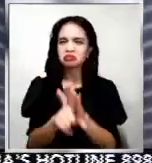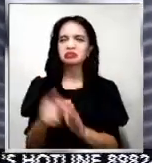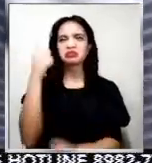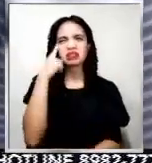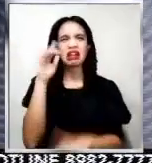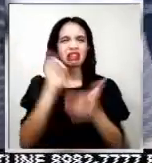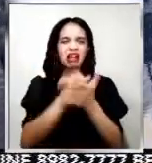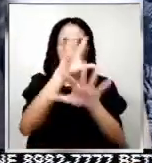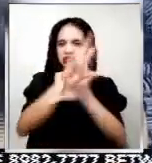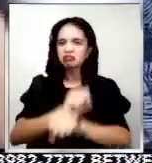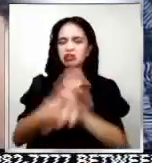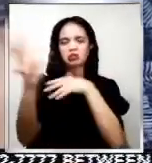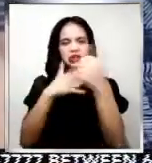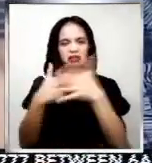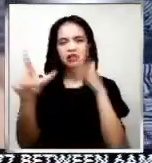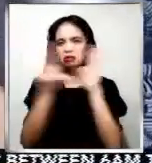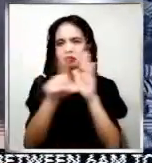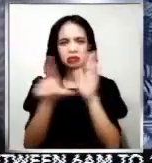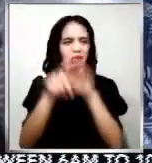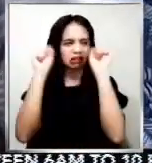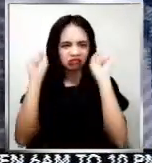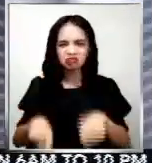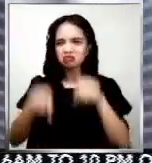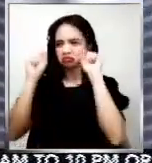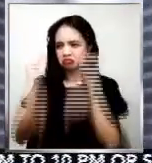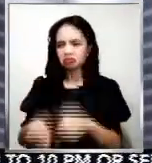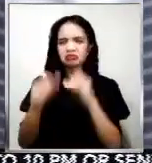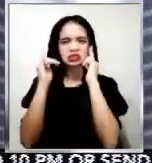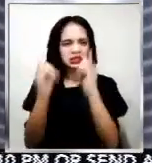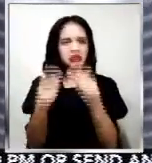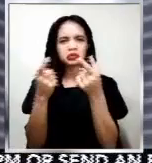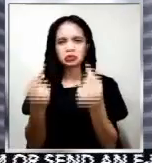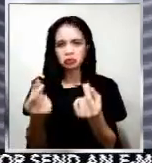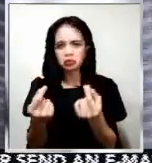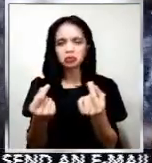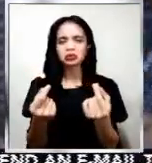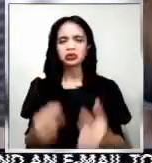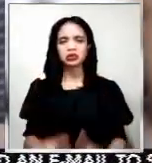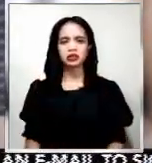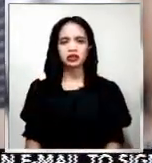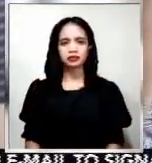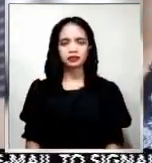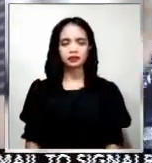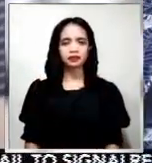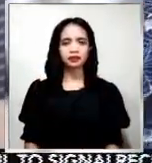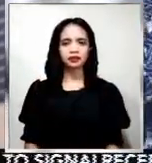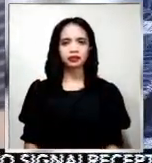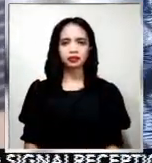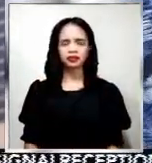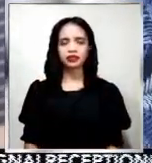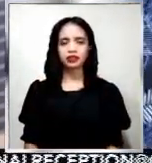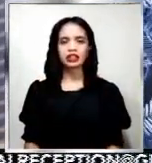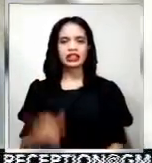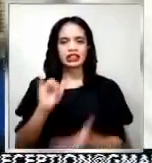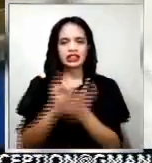pwede yan. Sa Binyan, bawal, di ba? Eh, hindi ka natatakot mahuli. Okay lang yan,